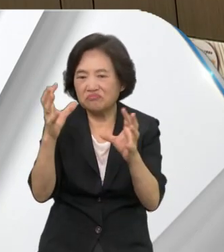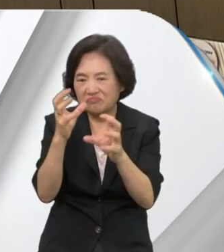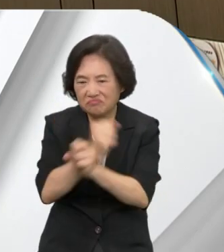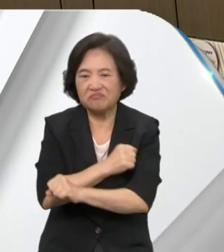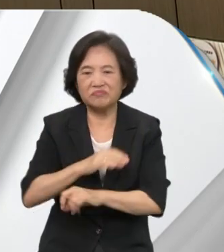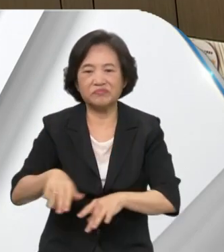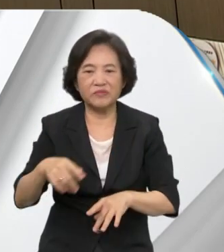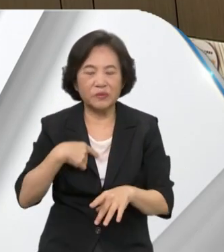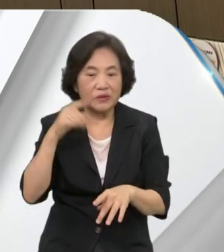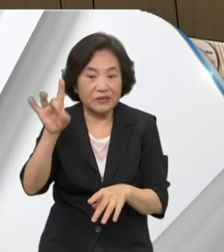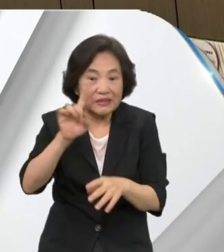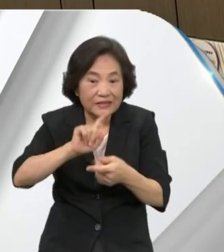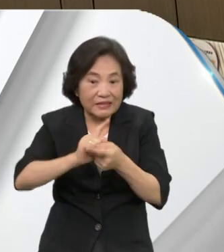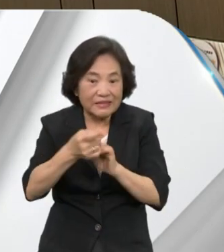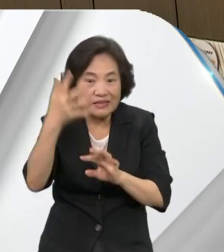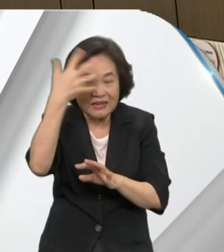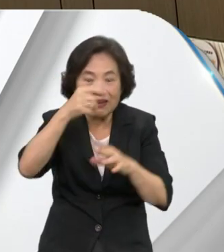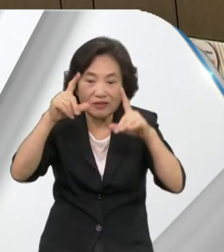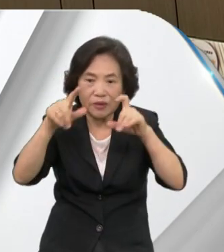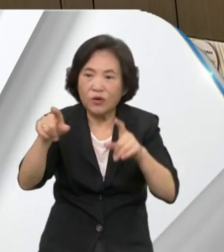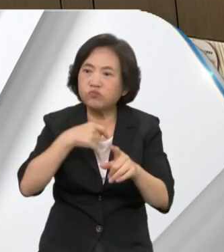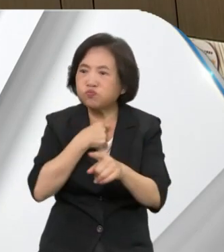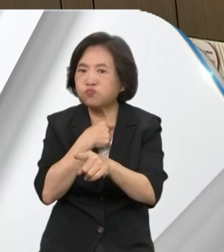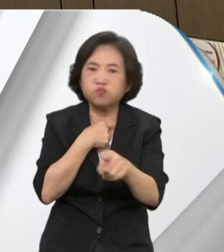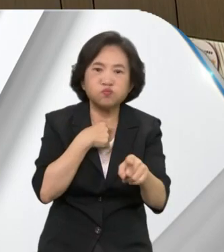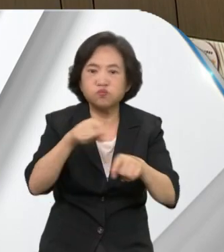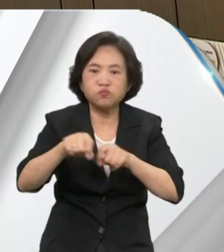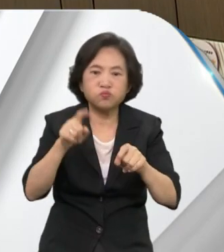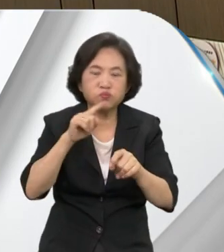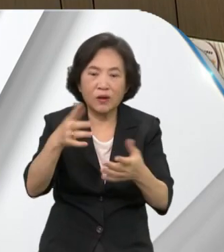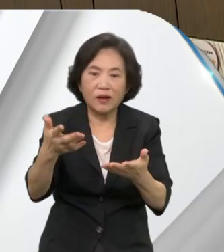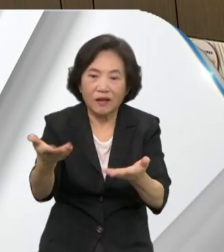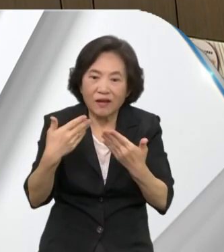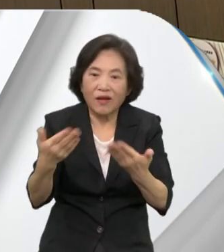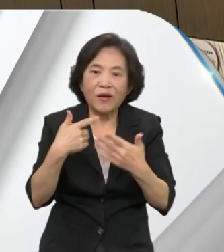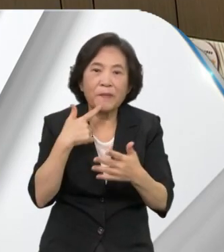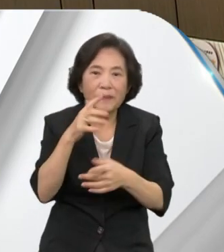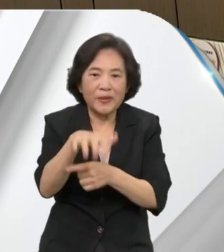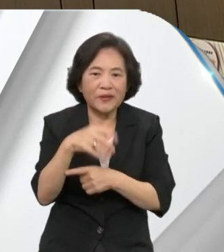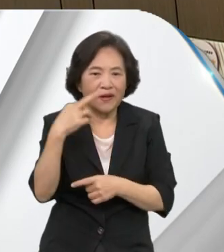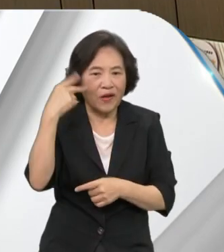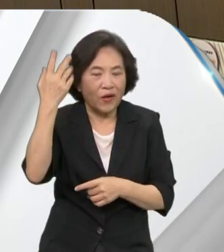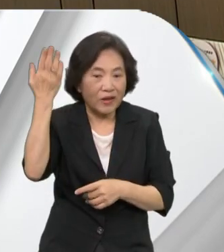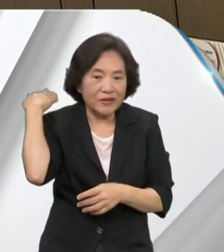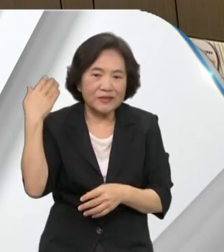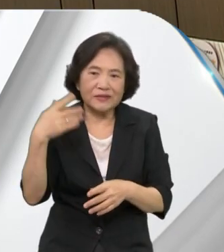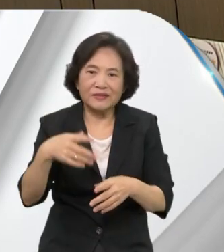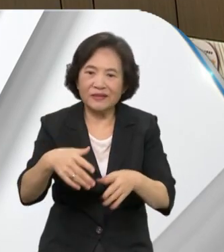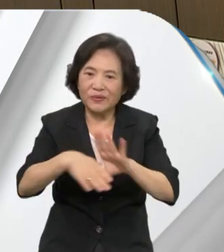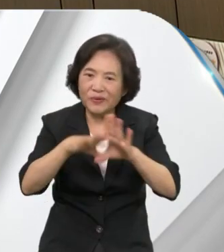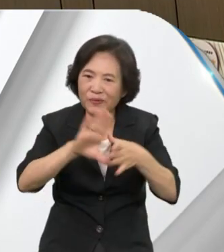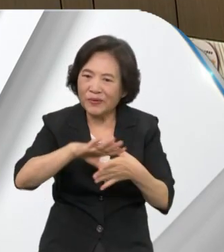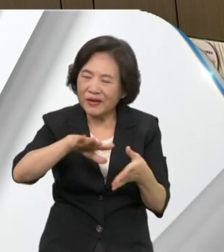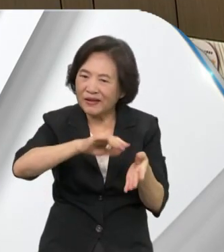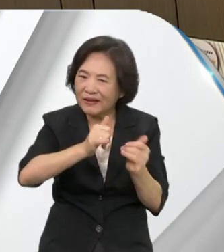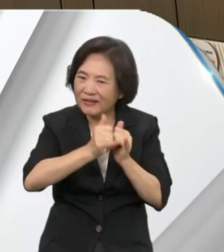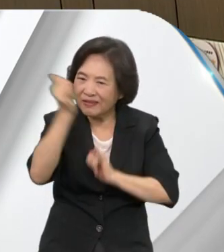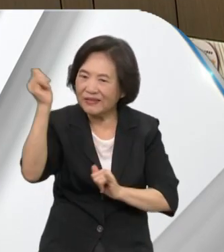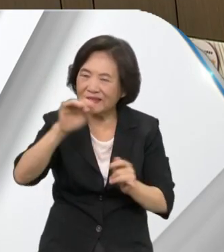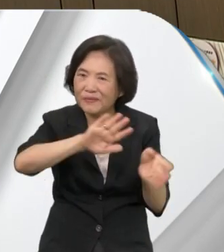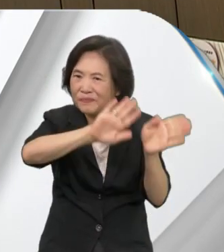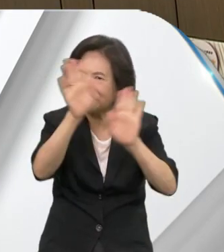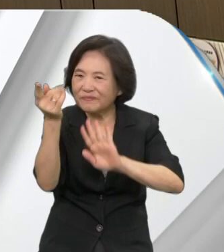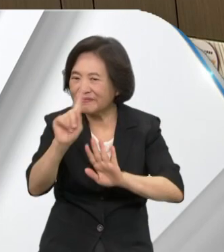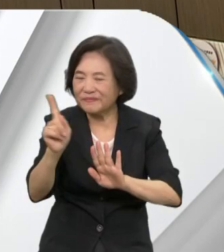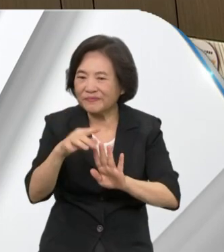讲家不要摆征集老照片的地方，可以本安尼面容跟头发诶安尼咧文化